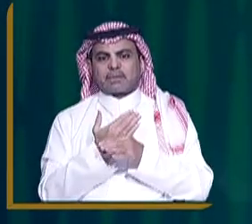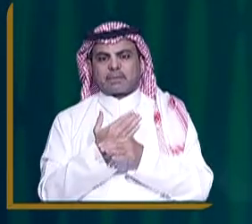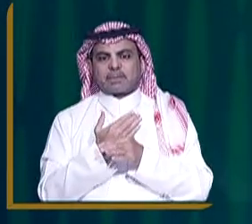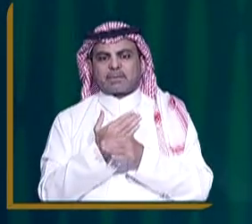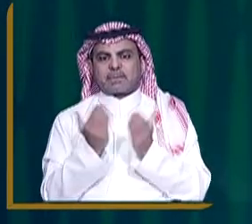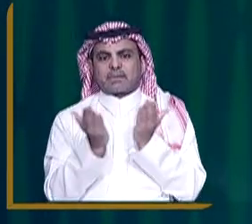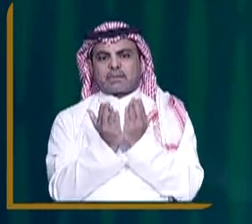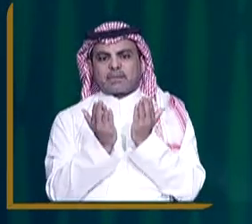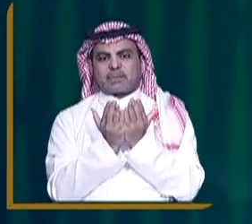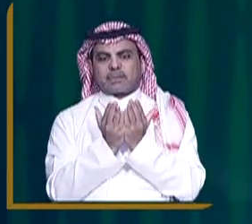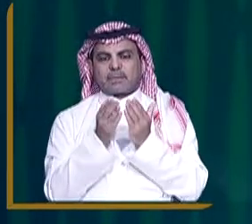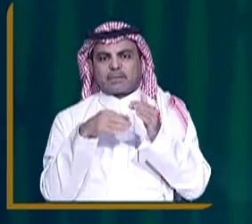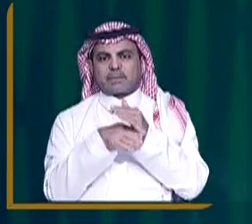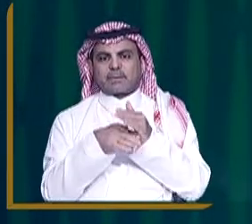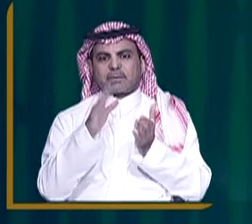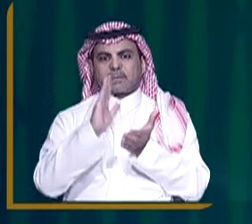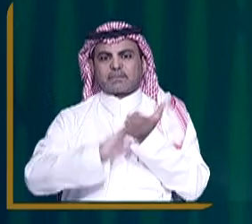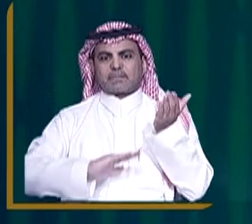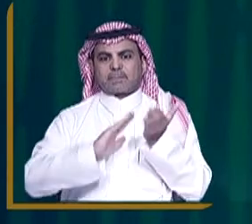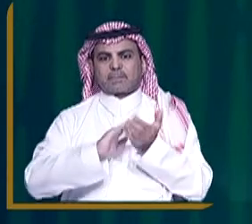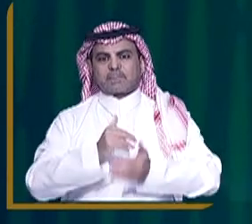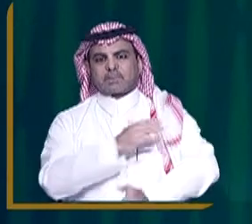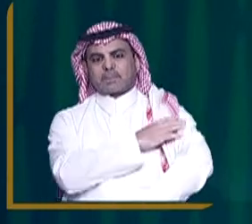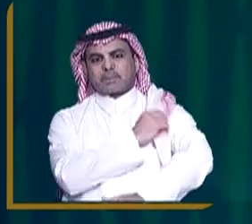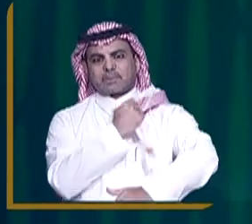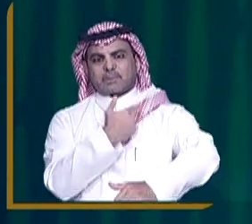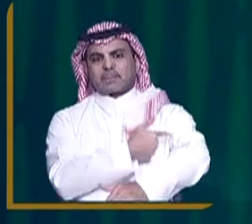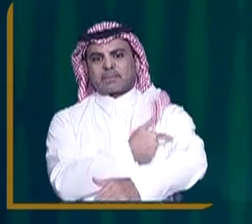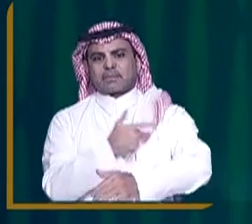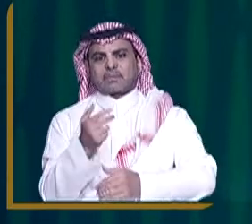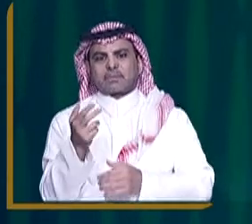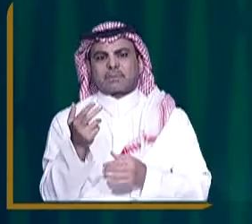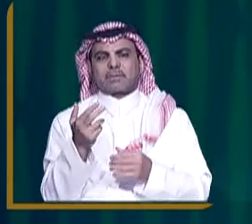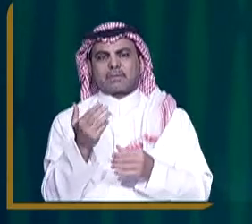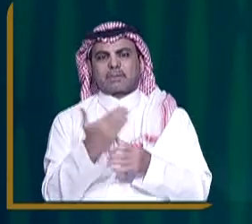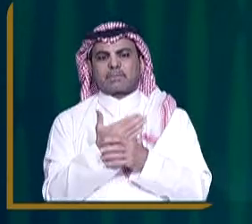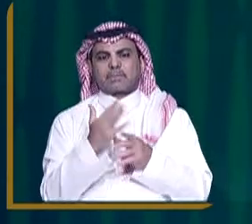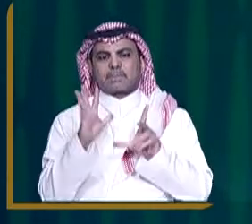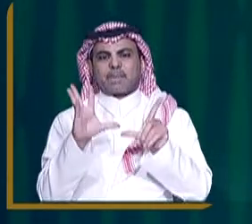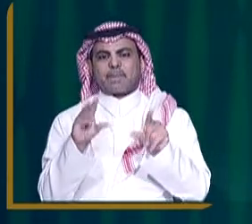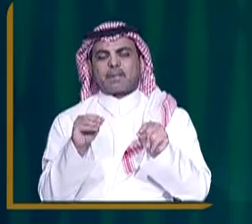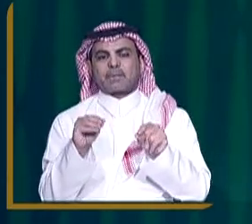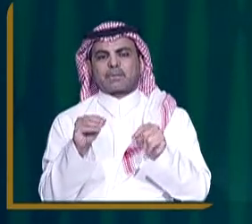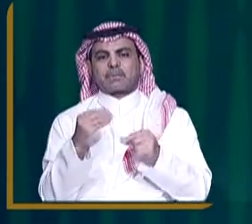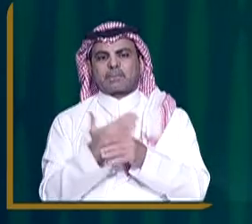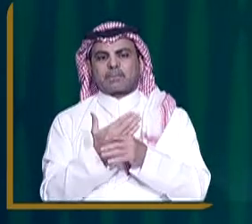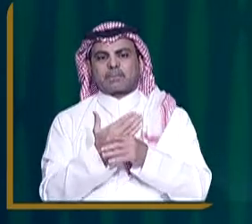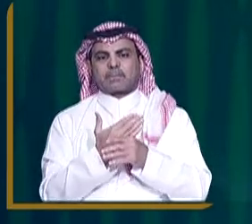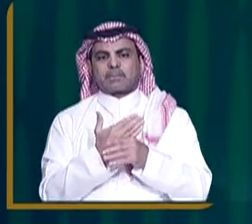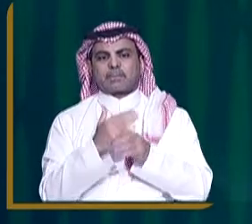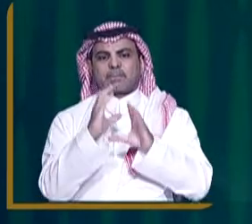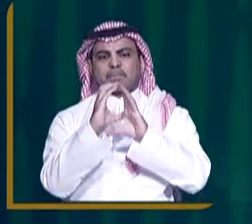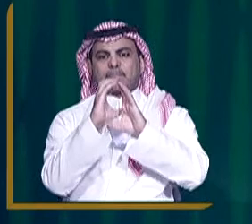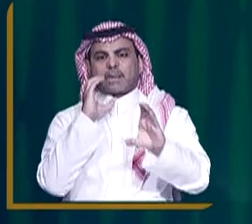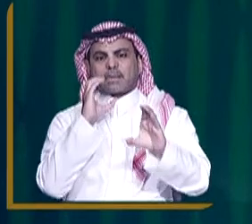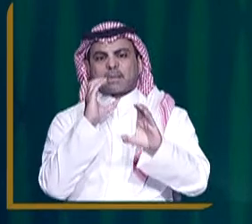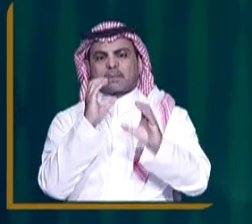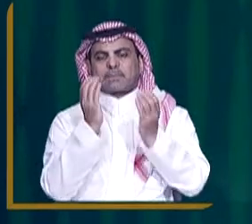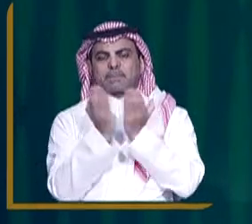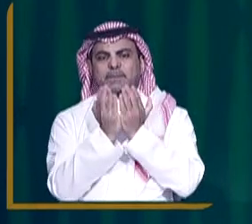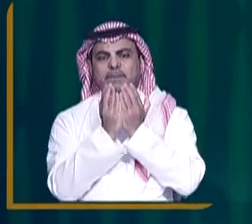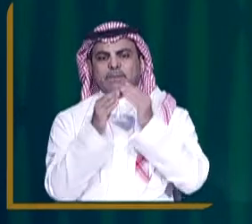الطفل العناية المركزة لمدة 7 أيام لمكوثه في باص أحدى